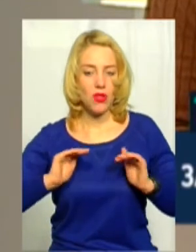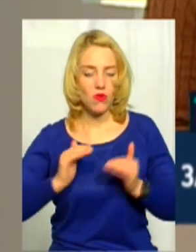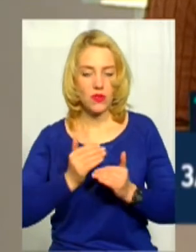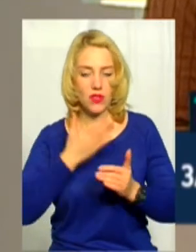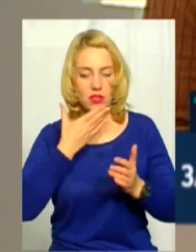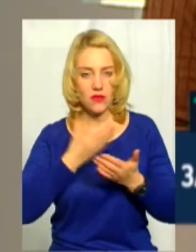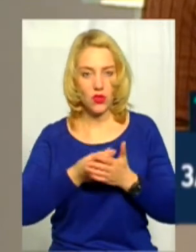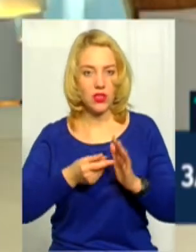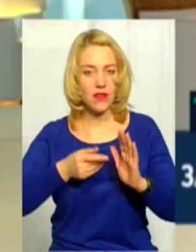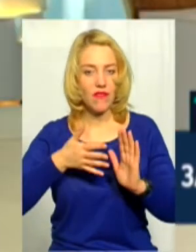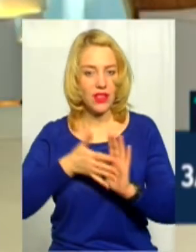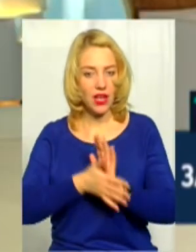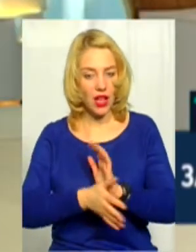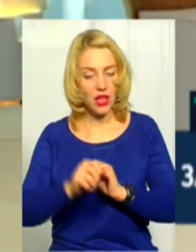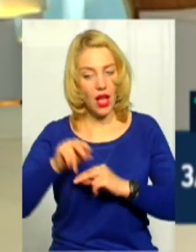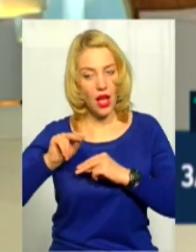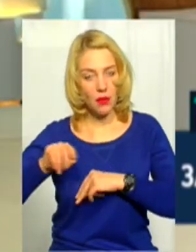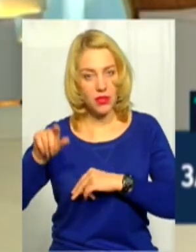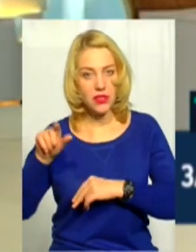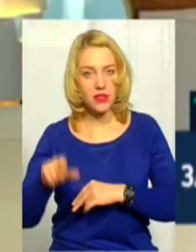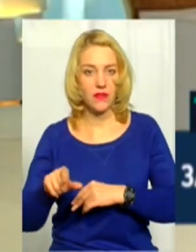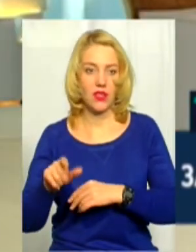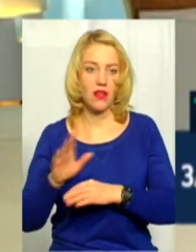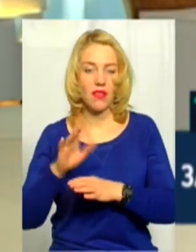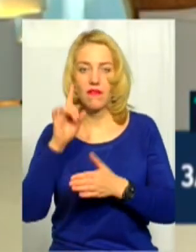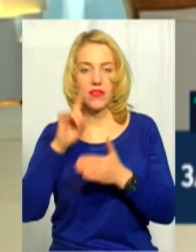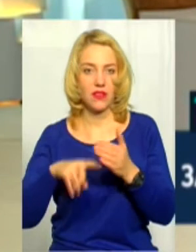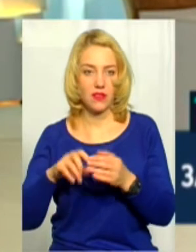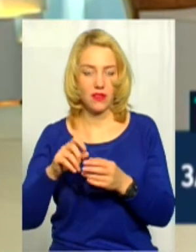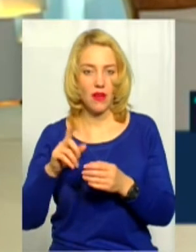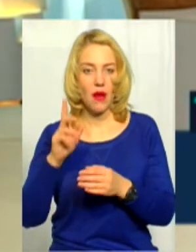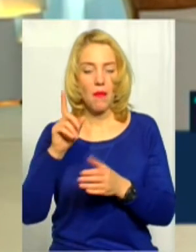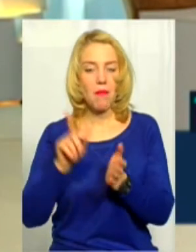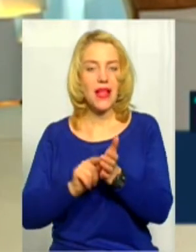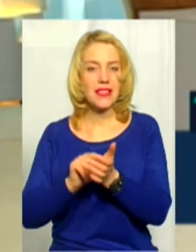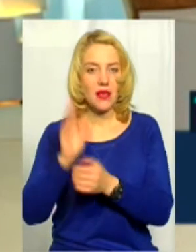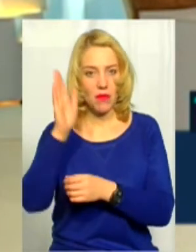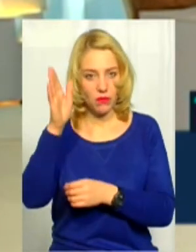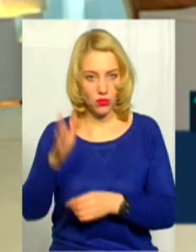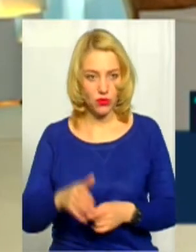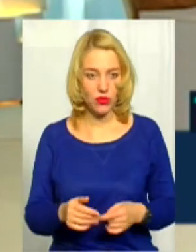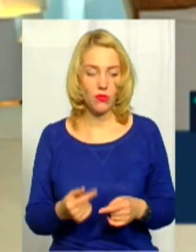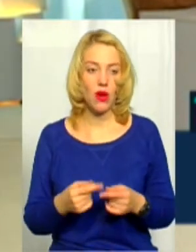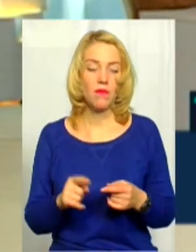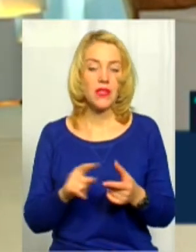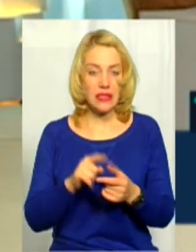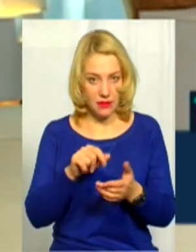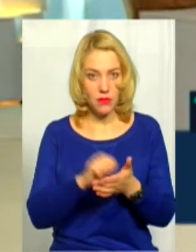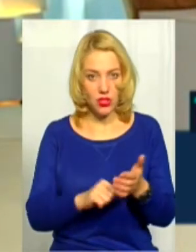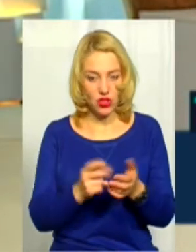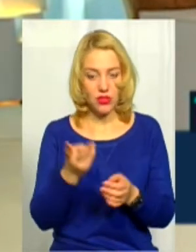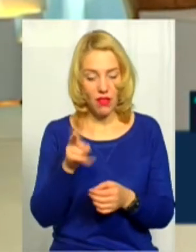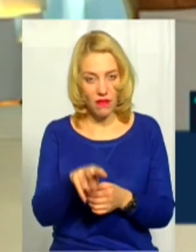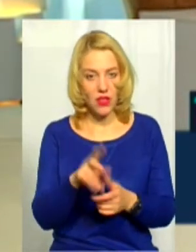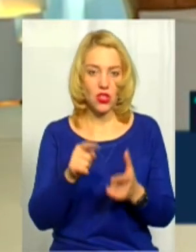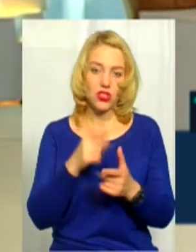довіряє майбутній пенсії. От як гадаєте, тільки через ці причини зашивають зарплату, чи є ще щось, що впливає